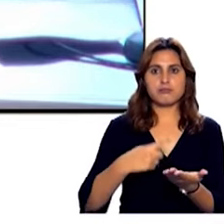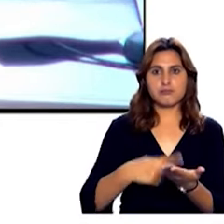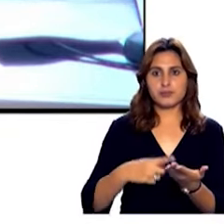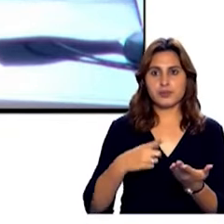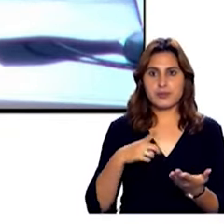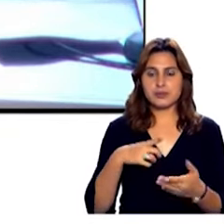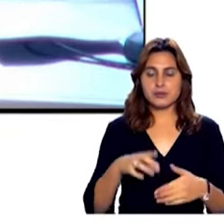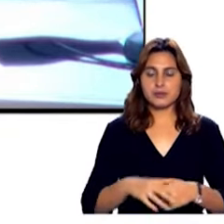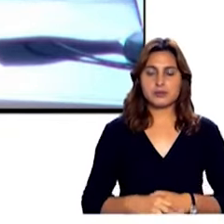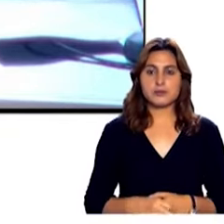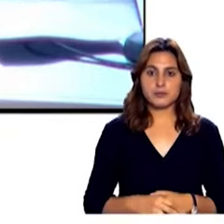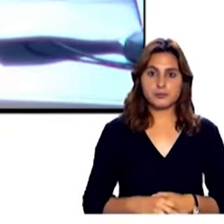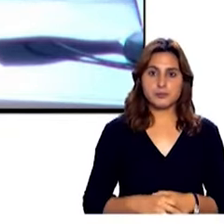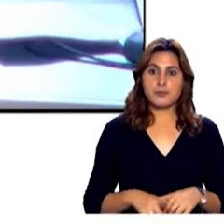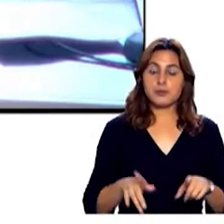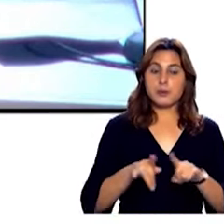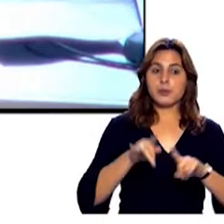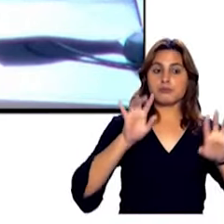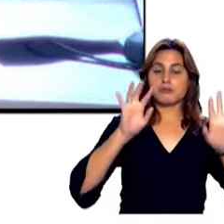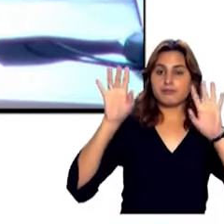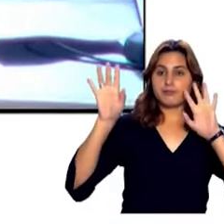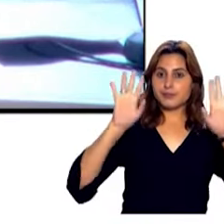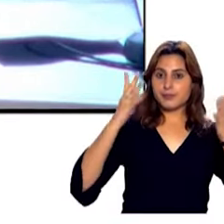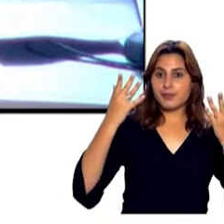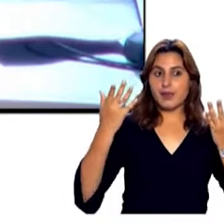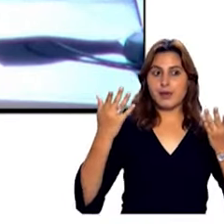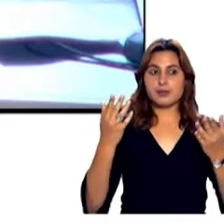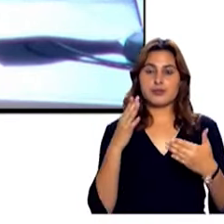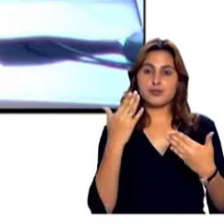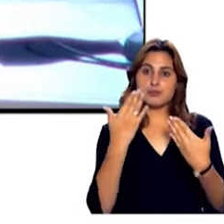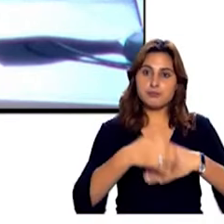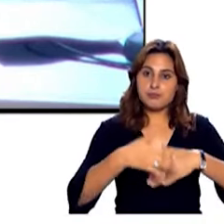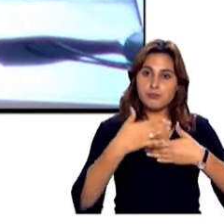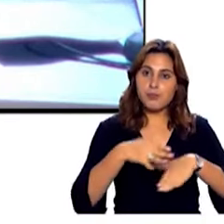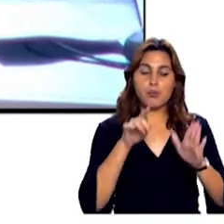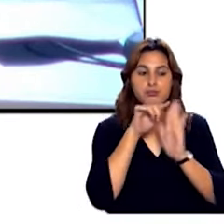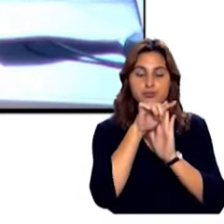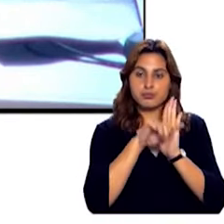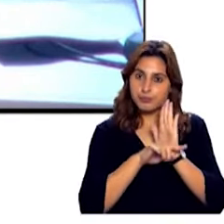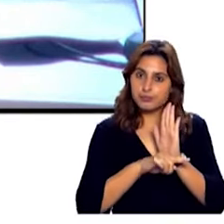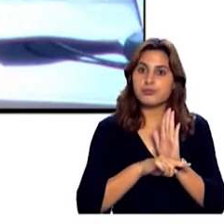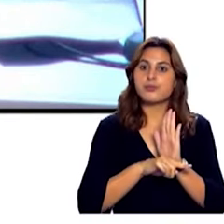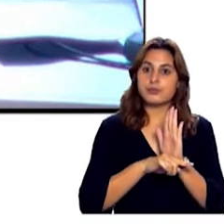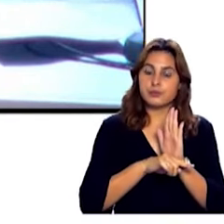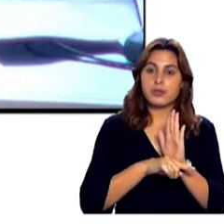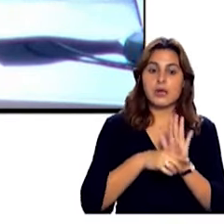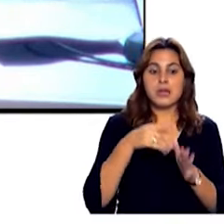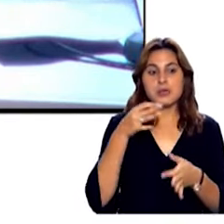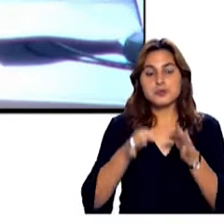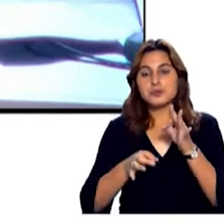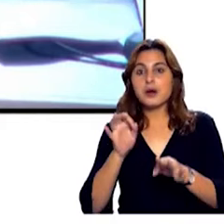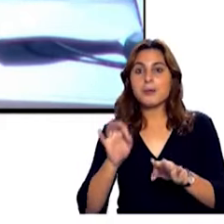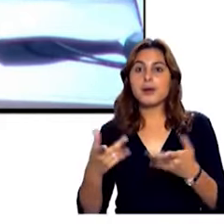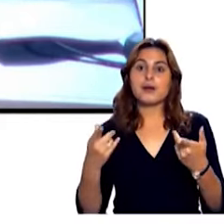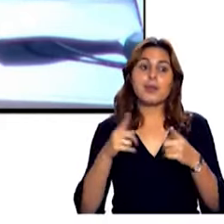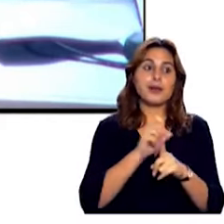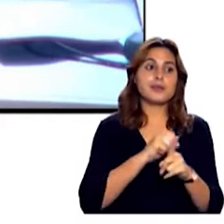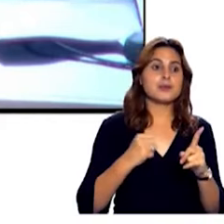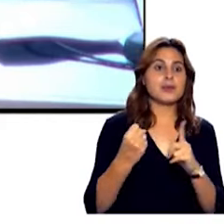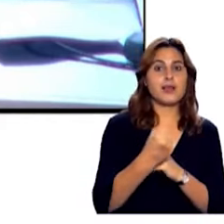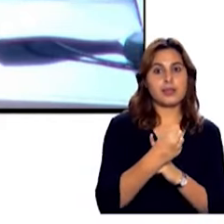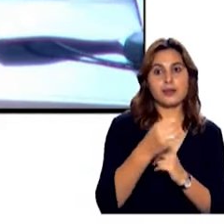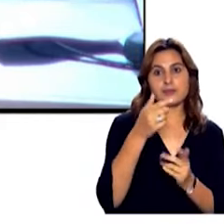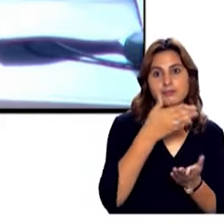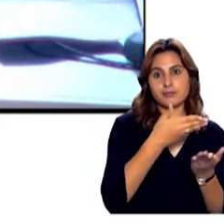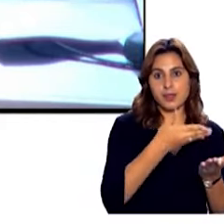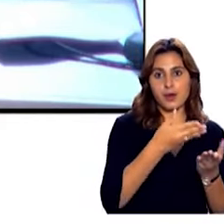avec des discussions TRS approfondies ET c'est véritablement ICI ce crre de sélection qui est assez